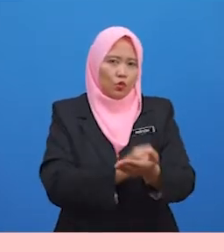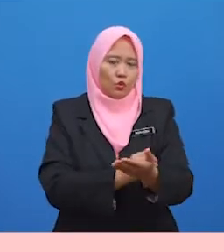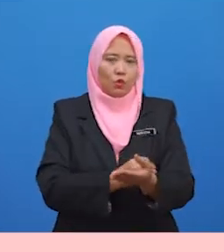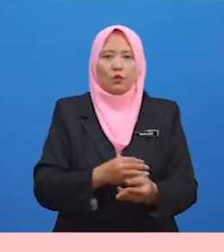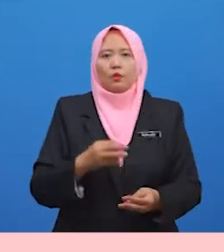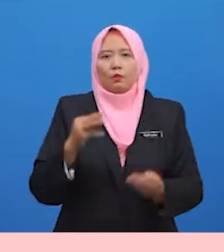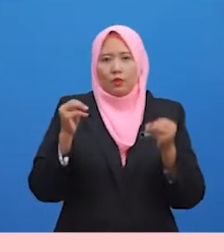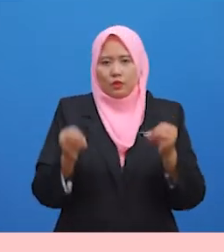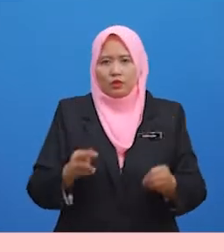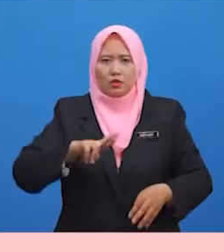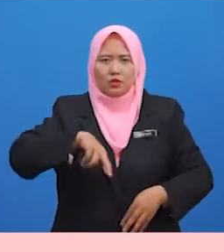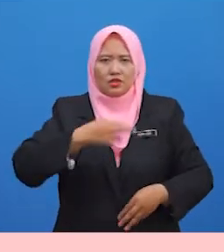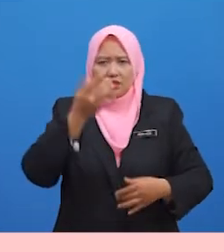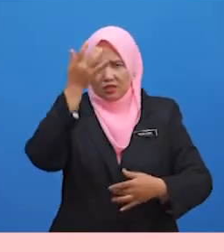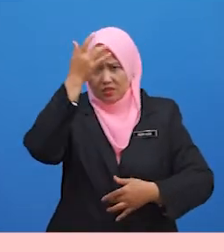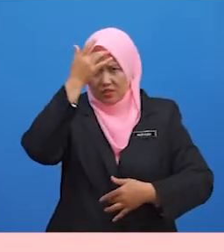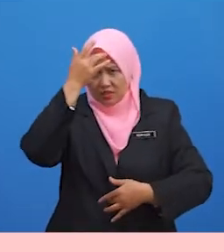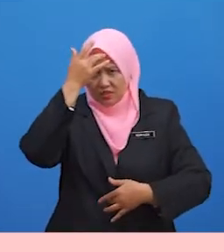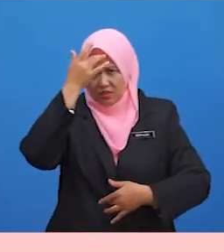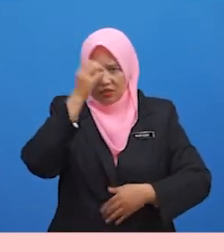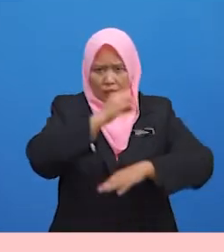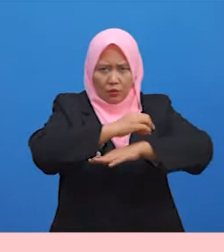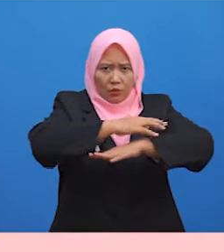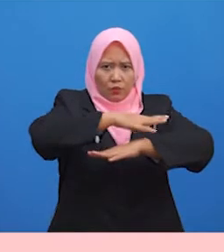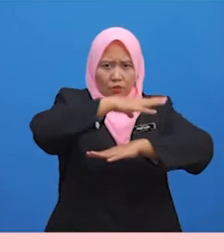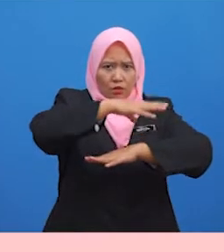dan berlaku bengkak di bahagian kecederaan.